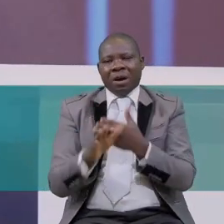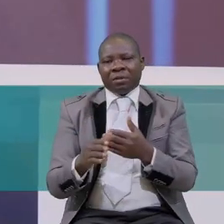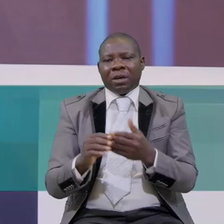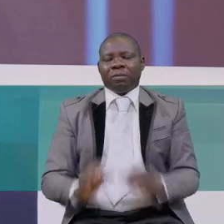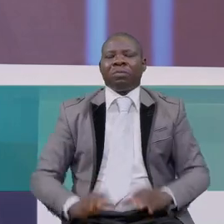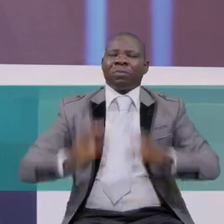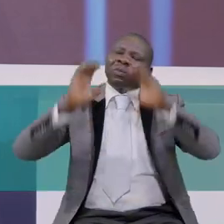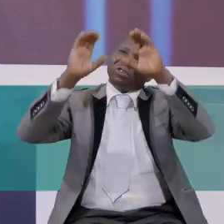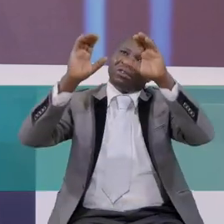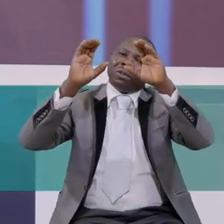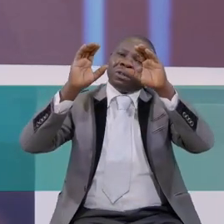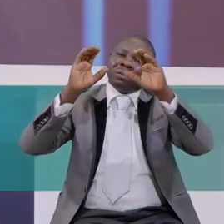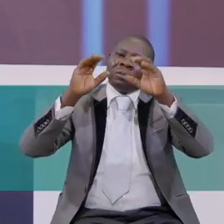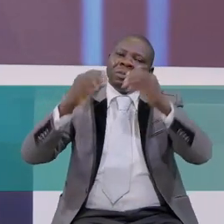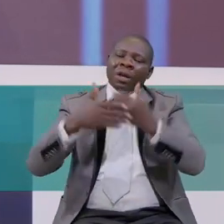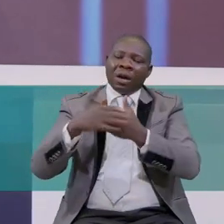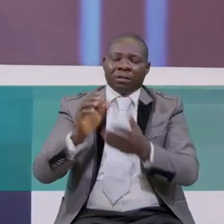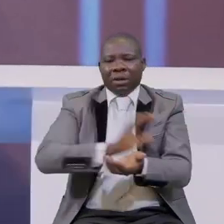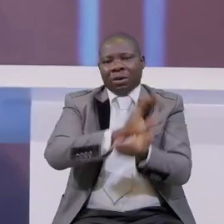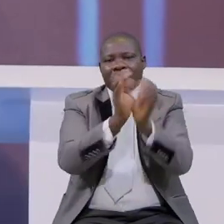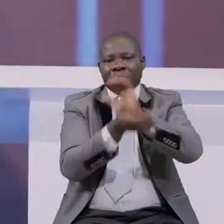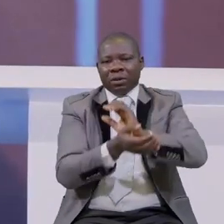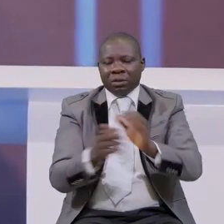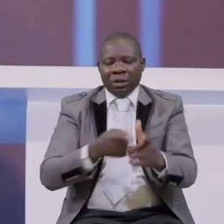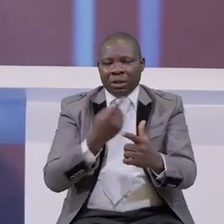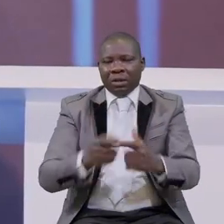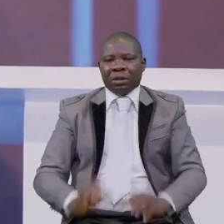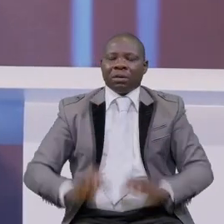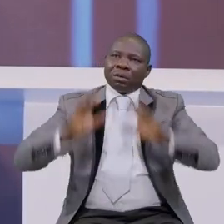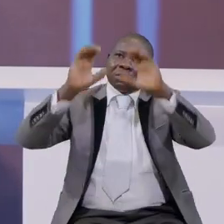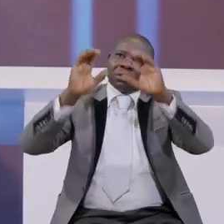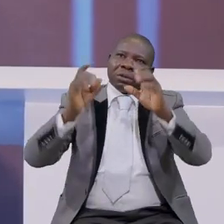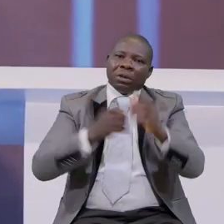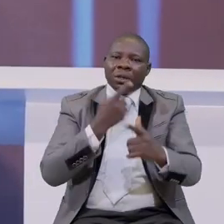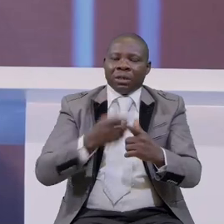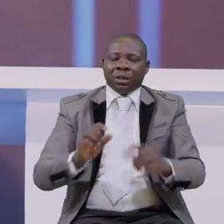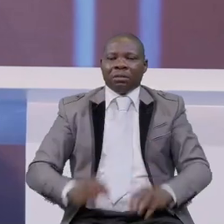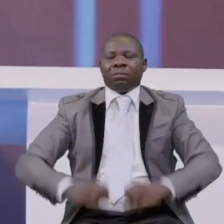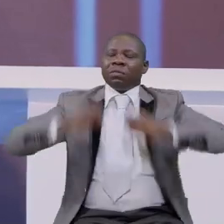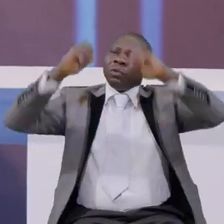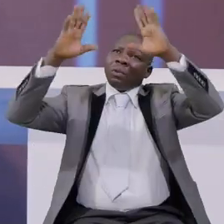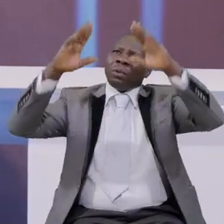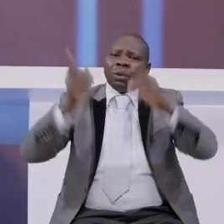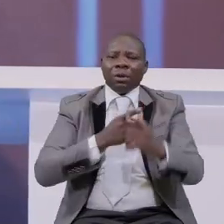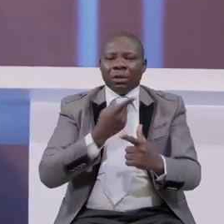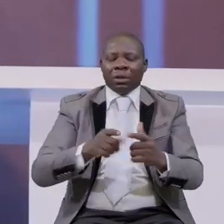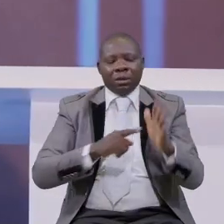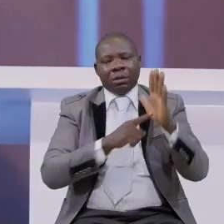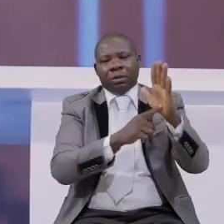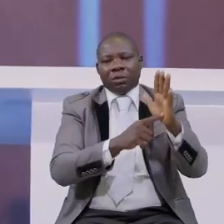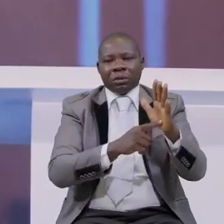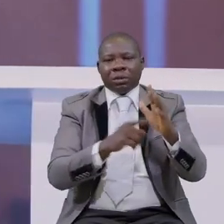Après la consécration, après la conversion, il y a la consécration. Ensuite, il y a la soumission et